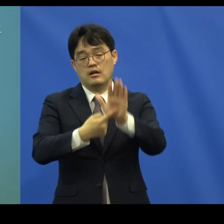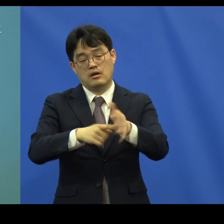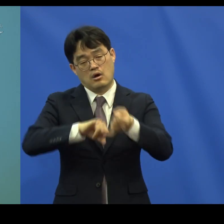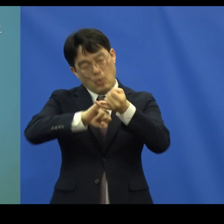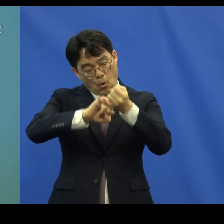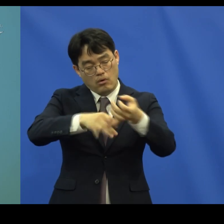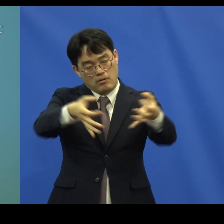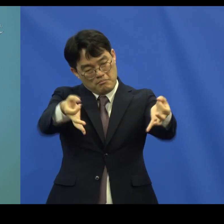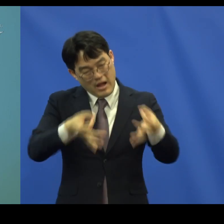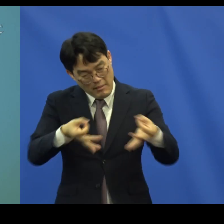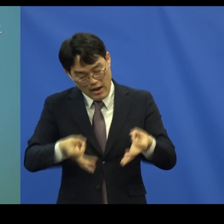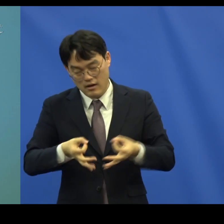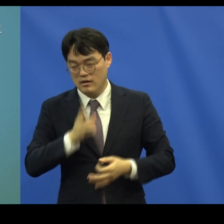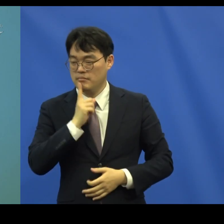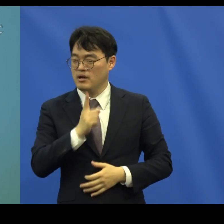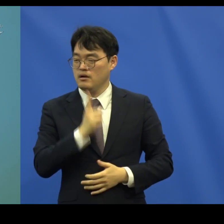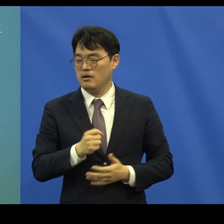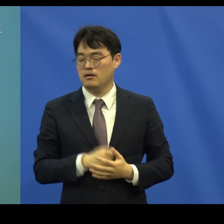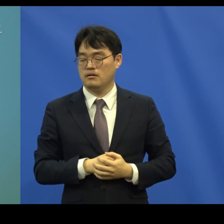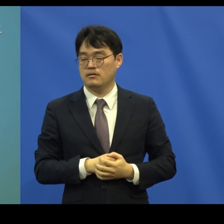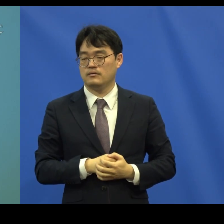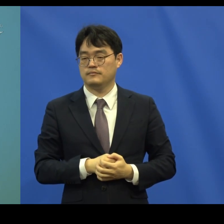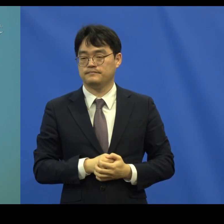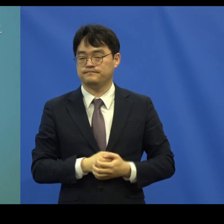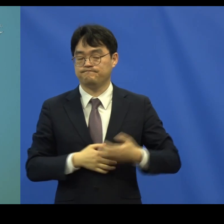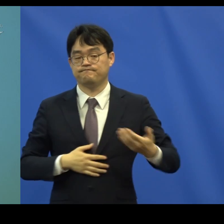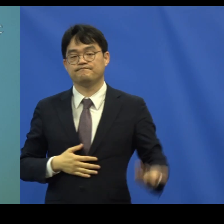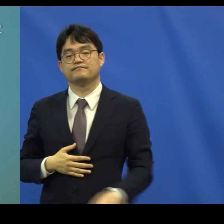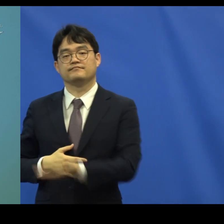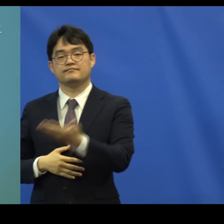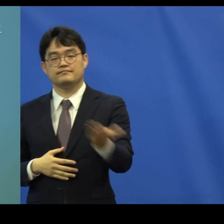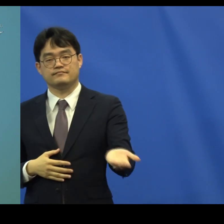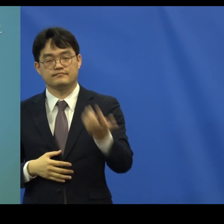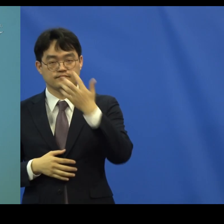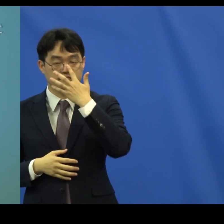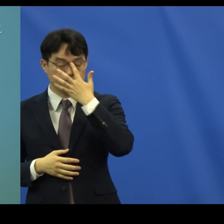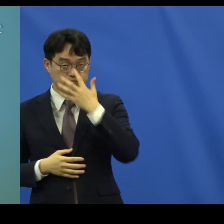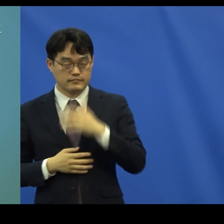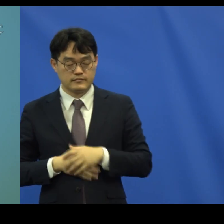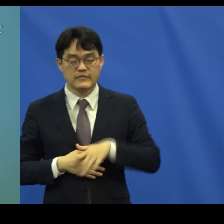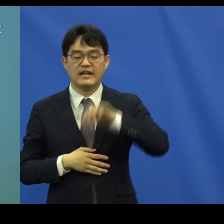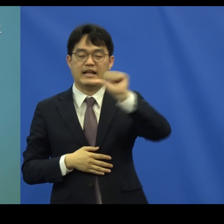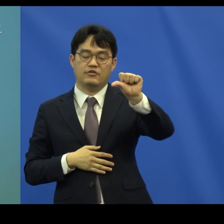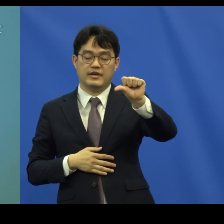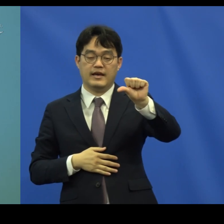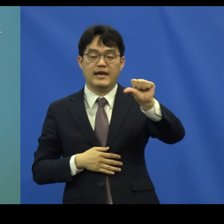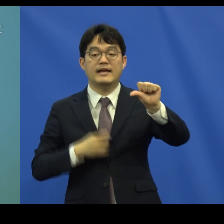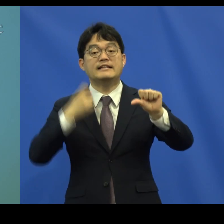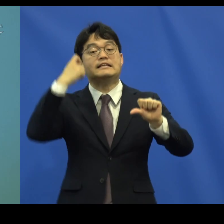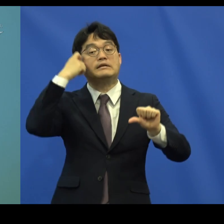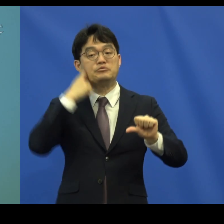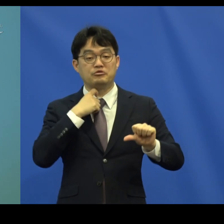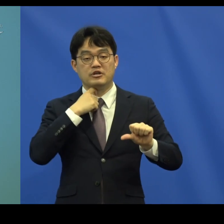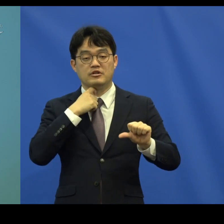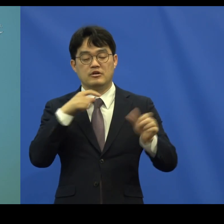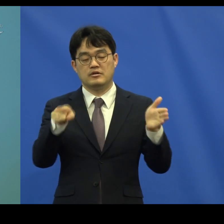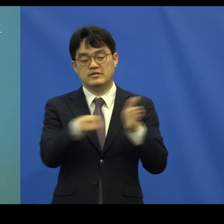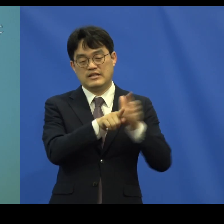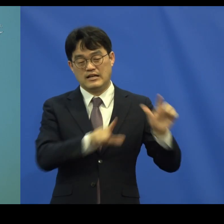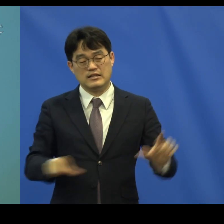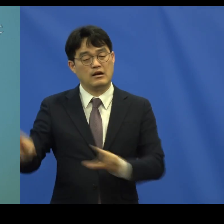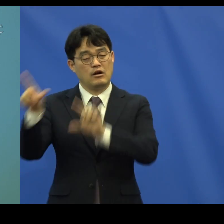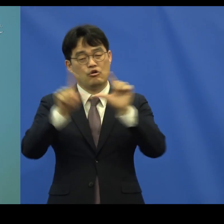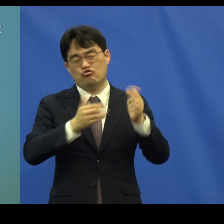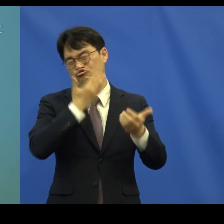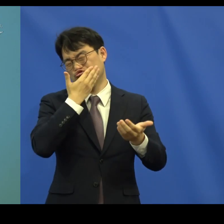오감 중에 신앙생활의 중심은 뭐냐면 청각이에요. 청각. 그러니까